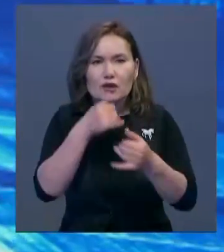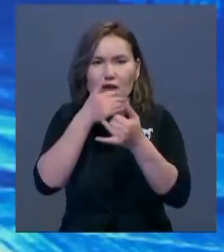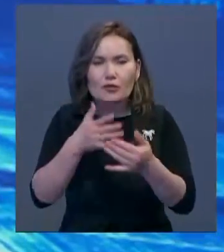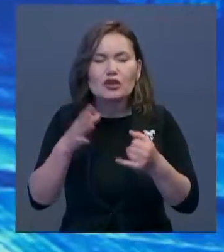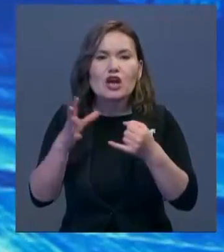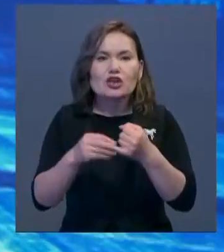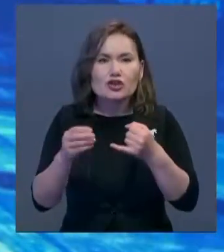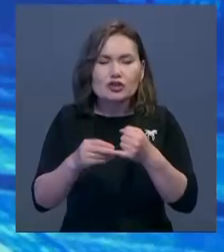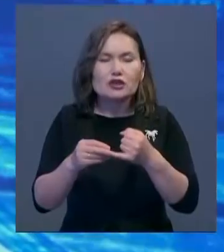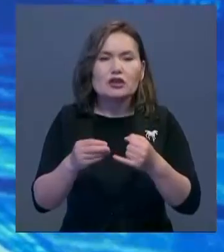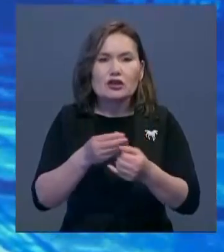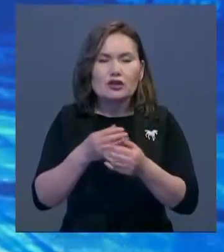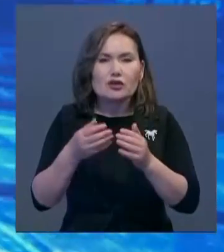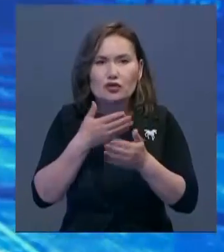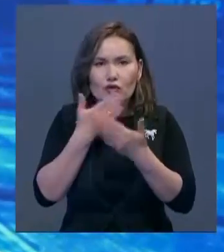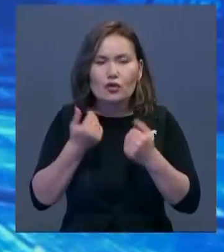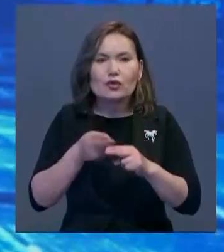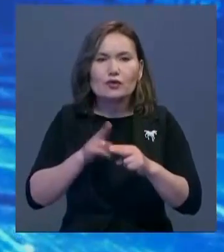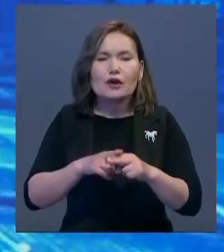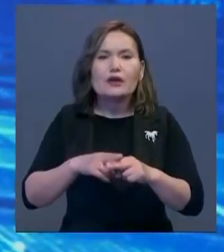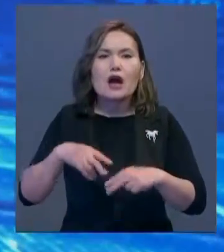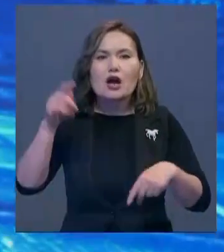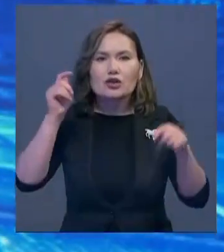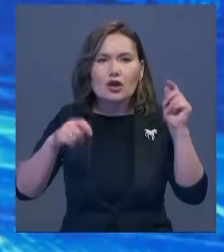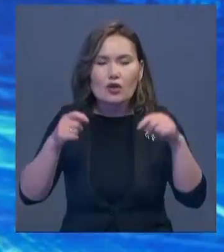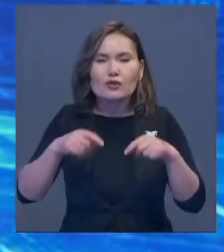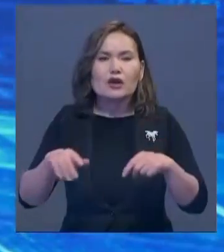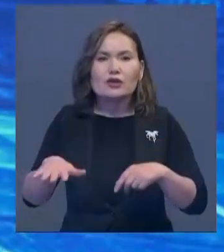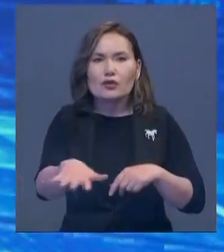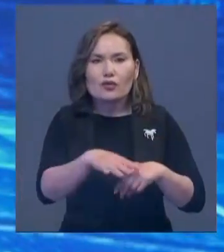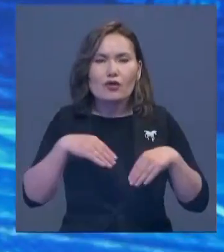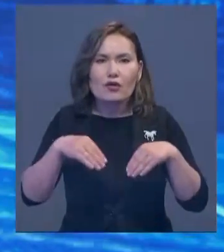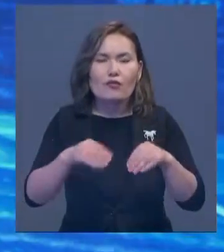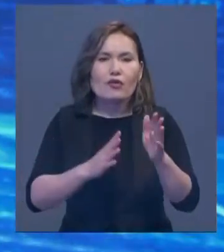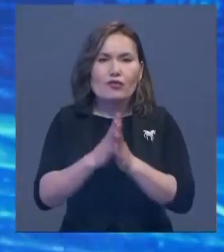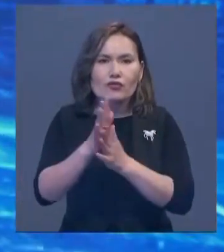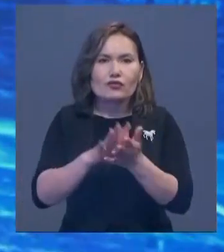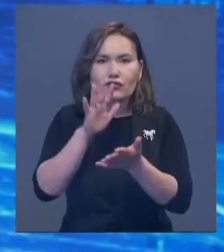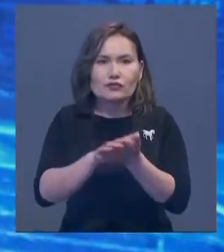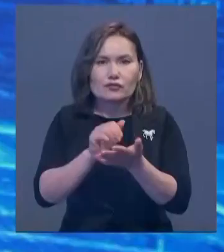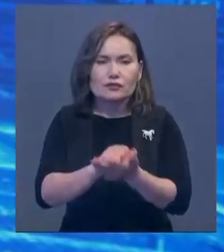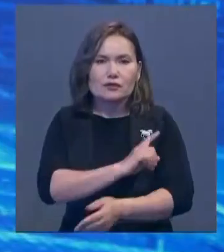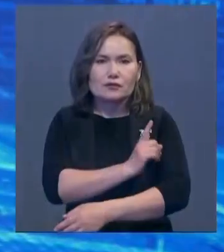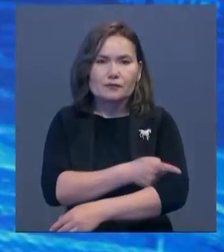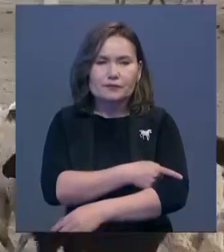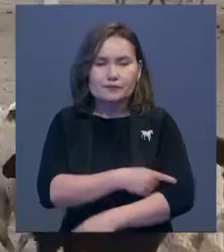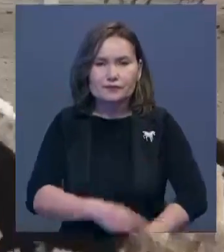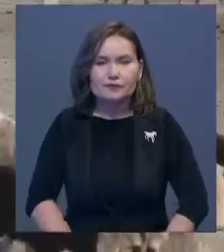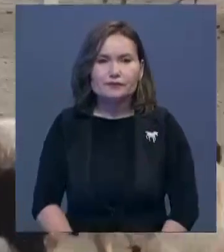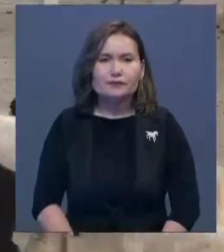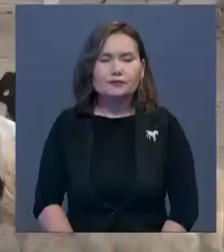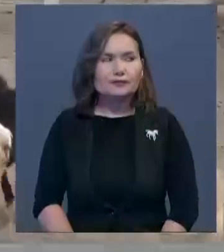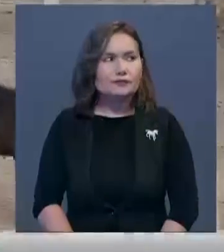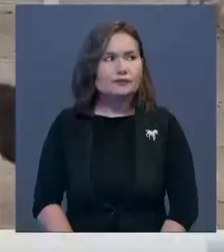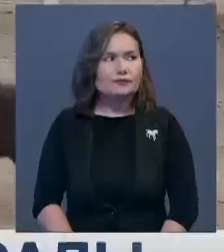малының жайылуына рұқсат етпейді. Оған қоса жауын шашының аздығынан жер де тозып біткен.